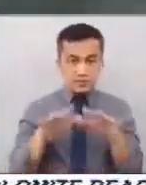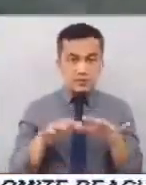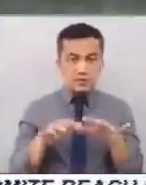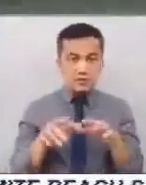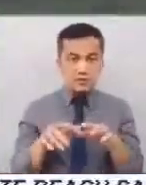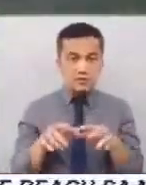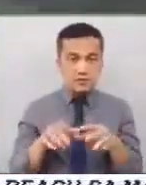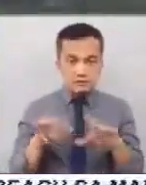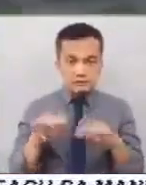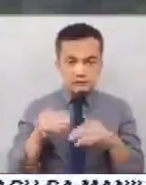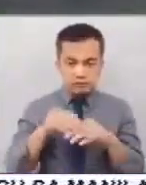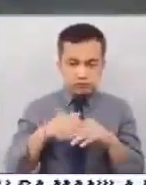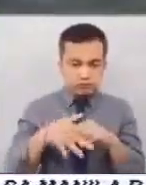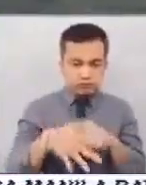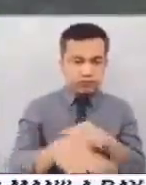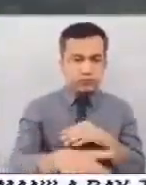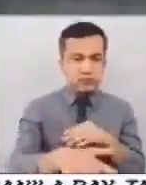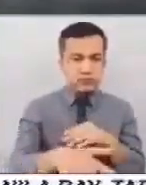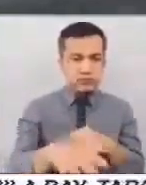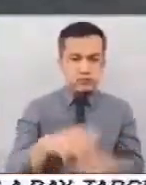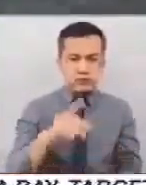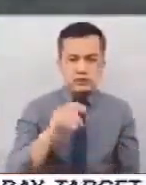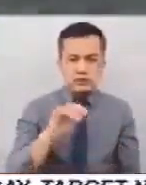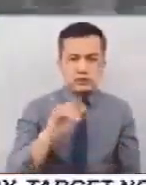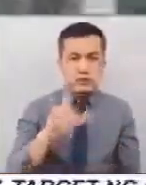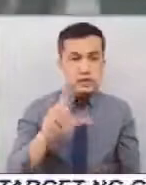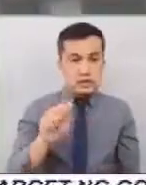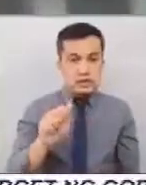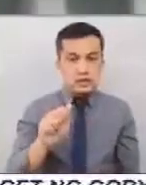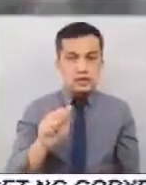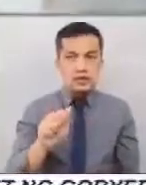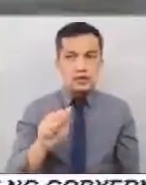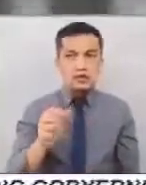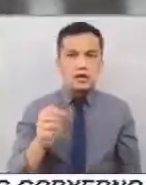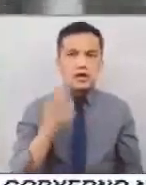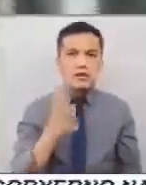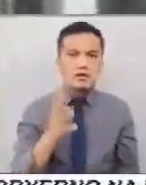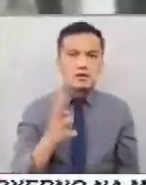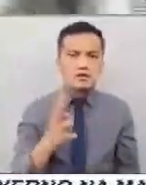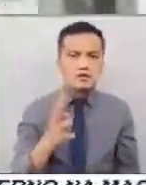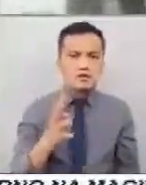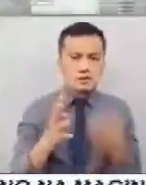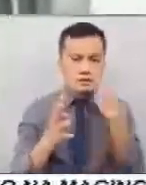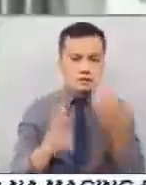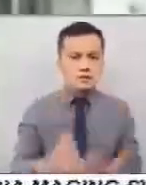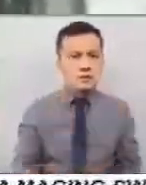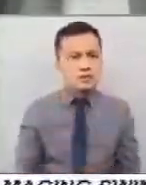mudslides ang estado ng Kerala, kung saan halos 40 ang namatay.